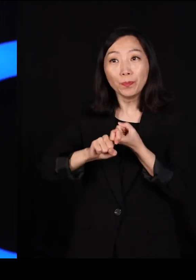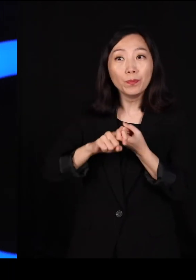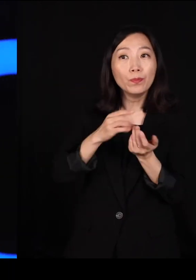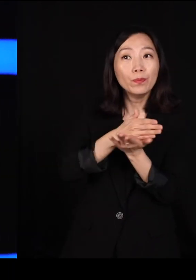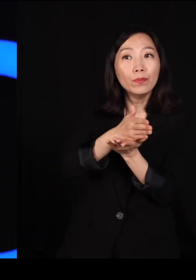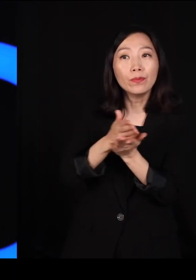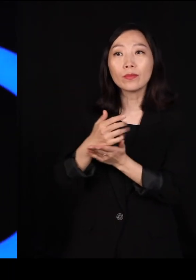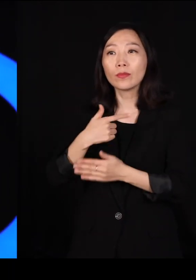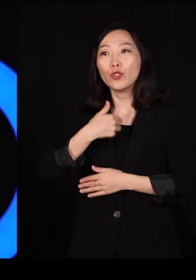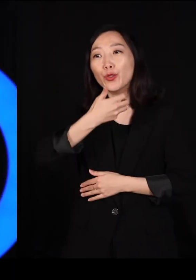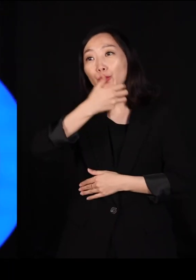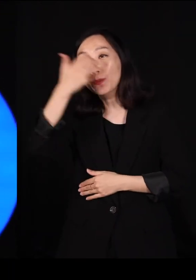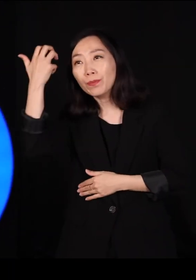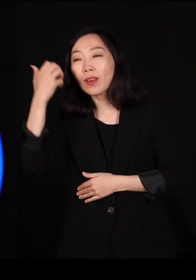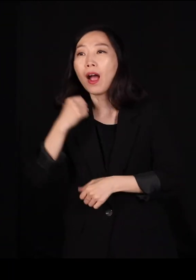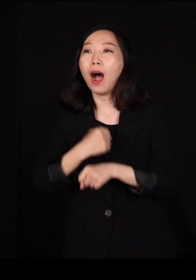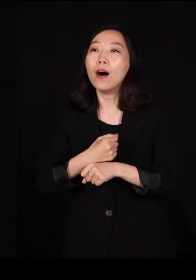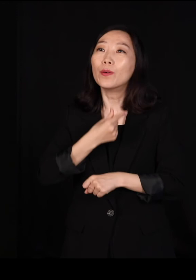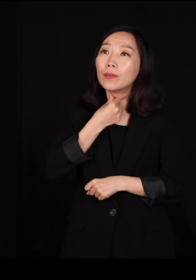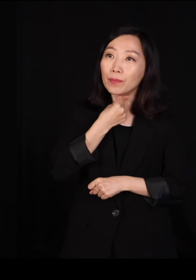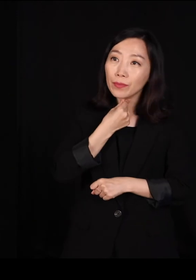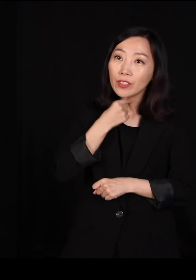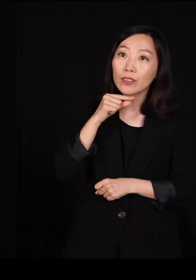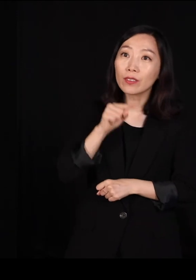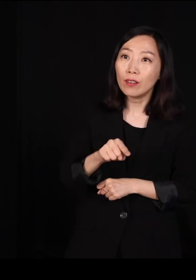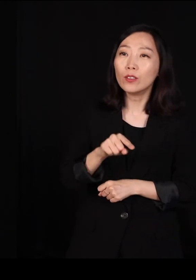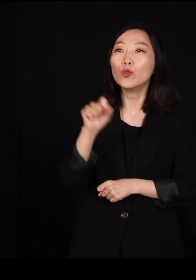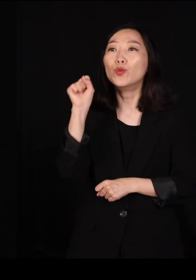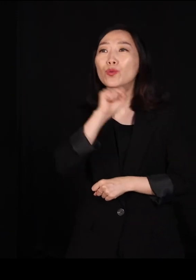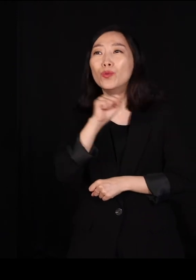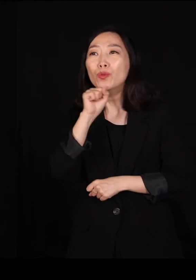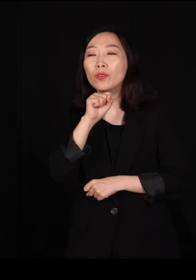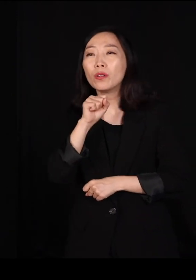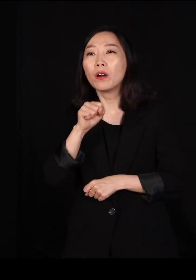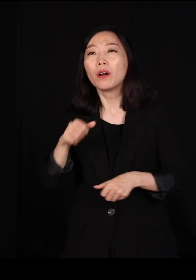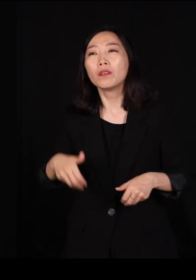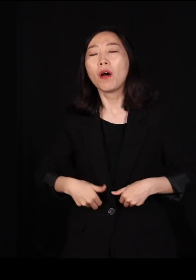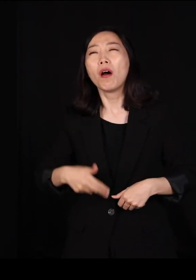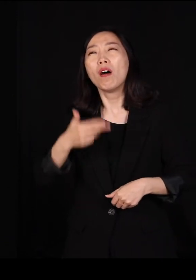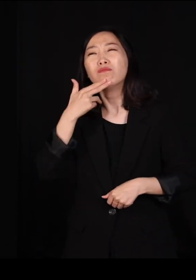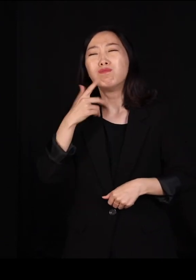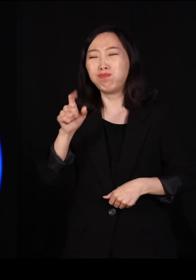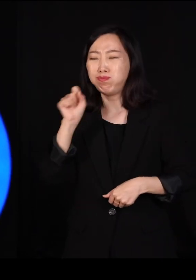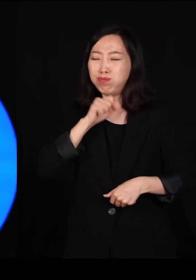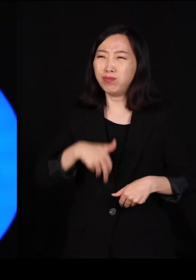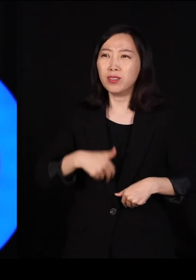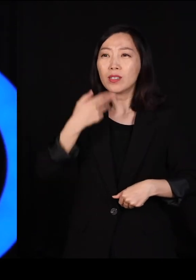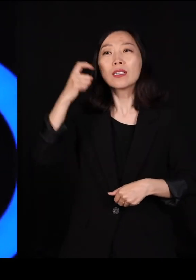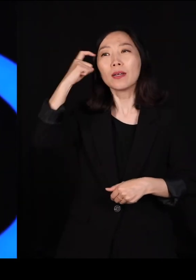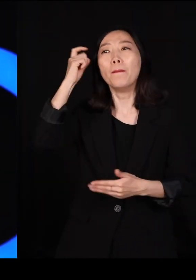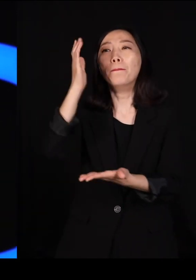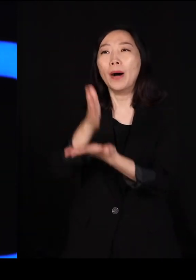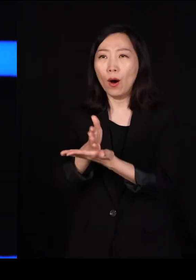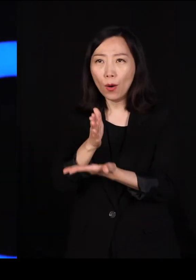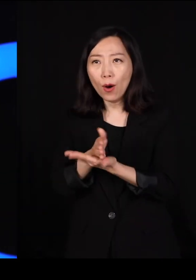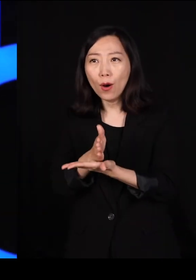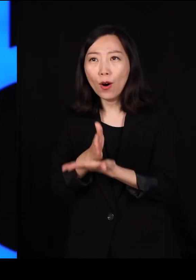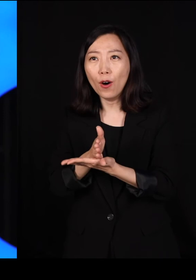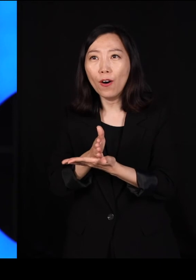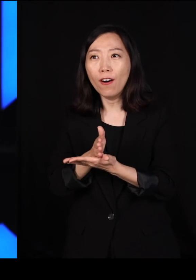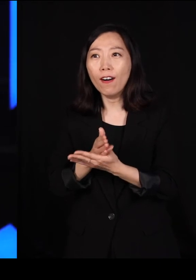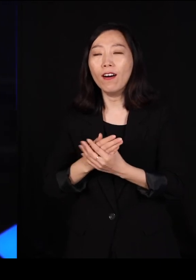꿈, 하고 싶은 것, 그런 취미를 너무 쓸데없는 잡질이라고 생각하고 그러시면 안